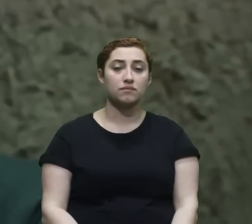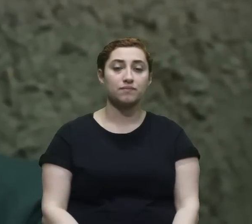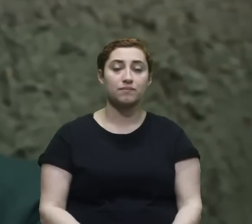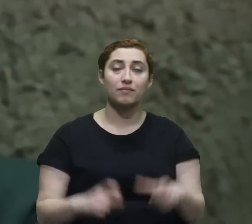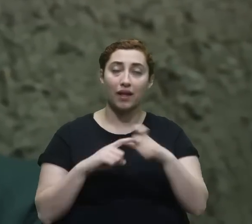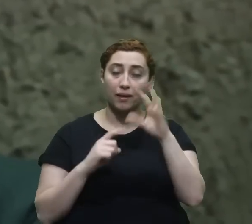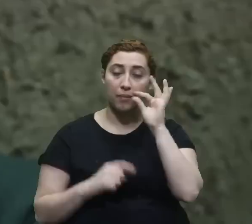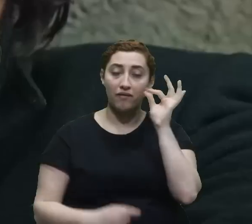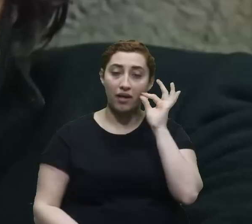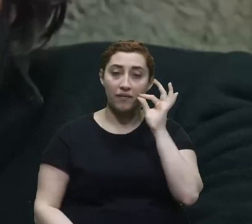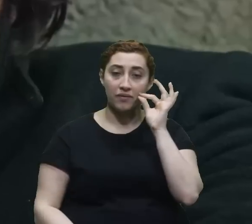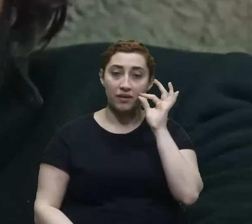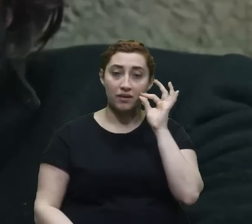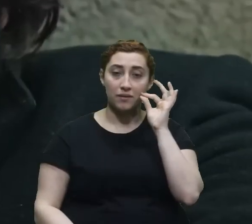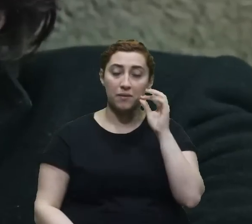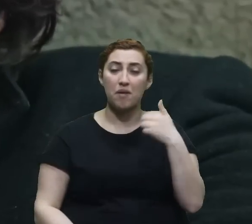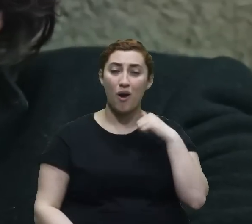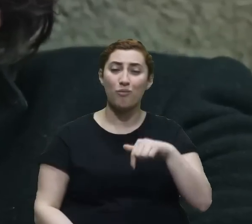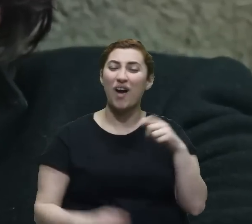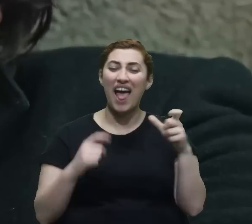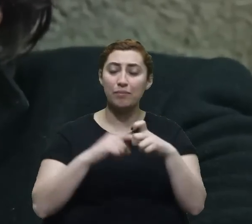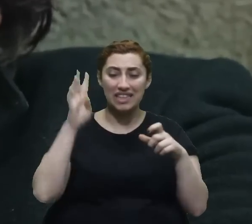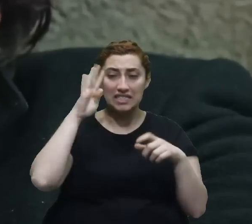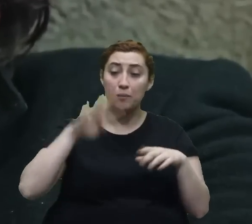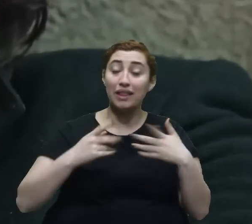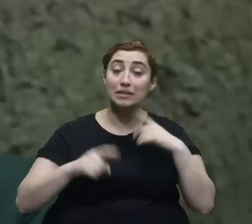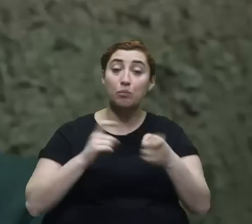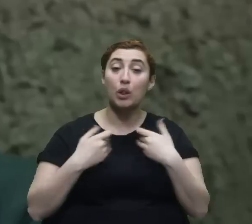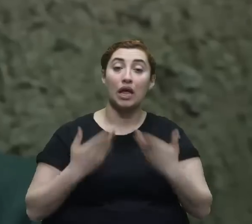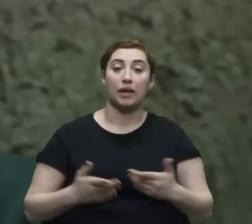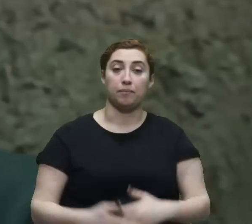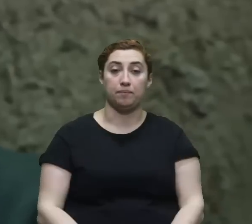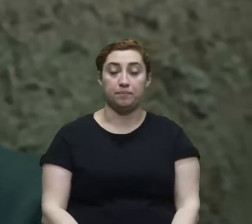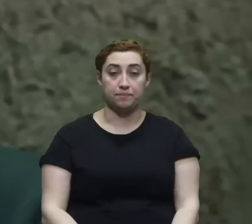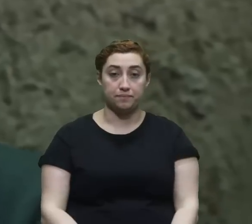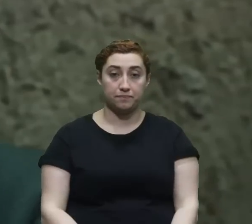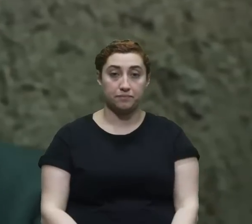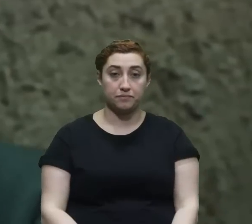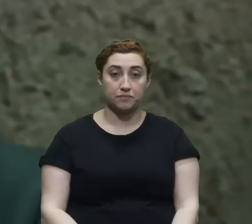Tamam efendim. Ben bu Edmond'u İstanbul'da nasıl bulacağım?